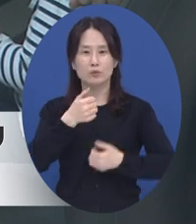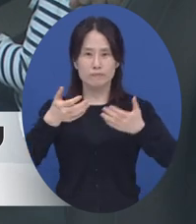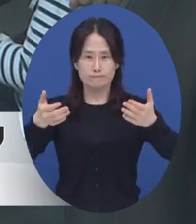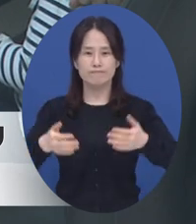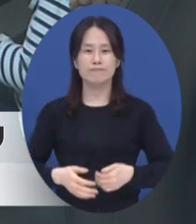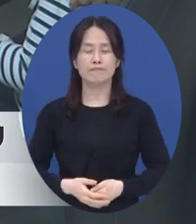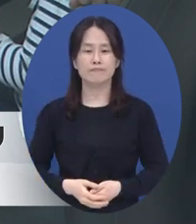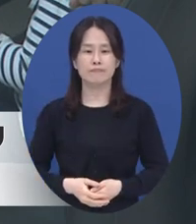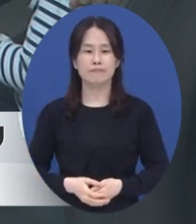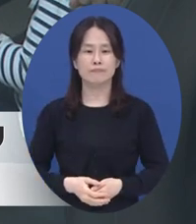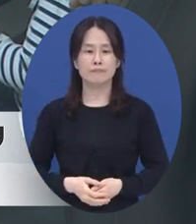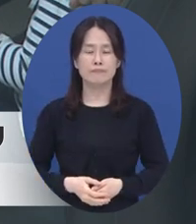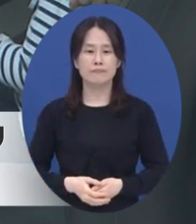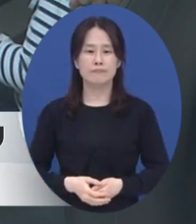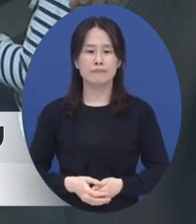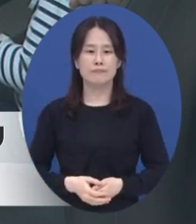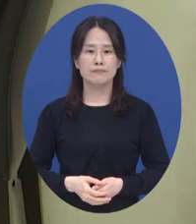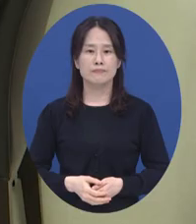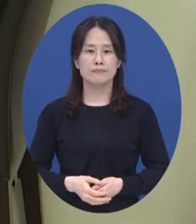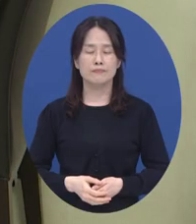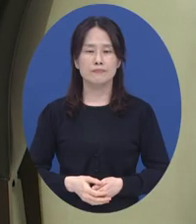기자가 현장 취재했습니다